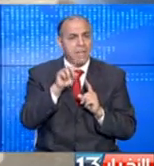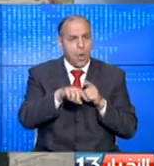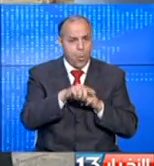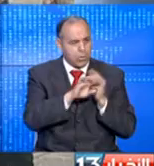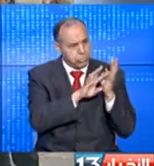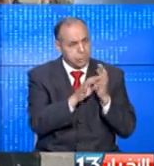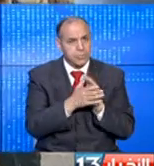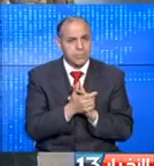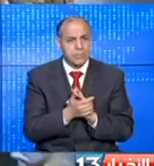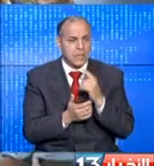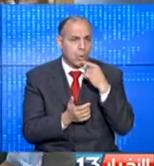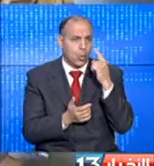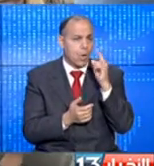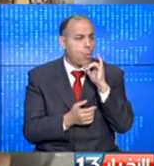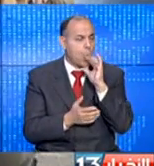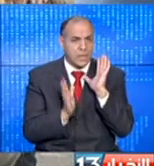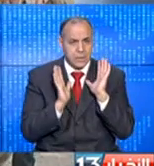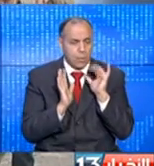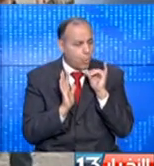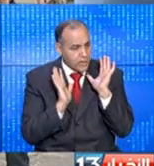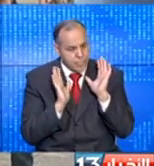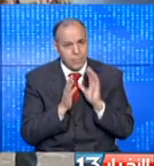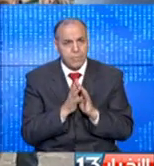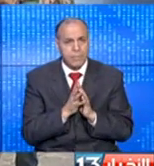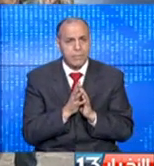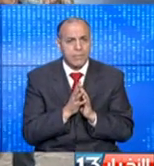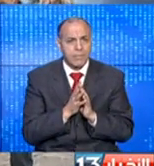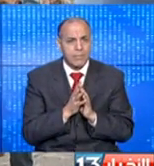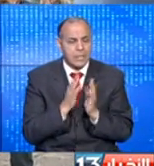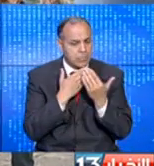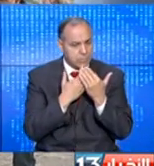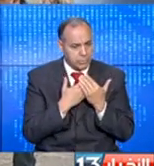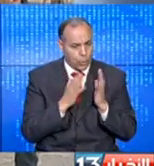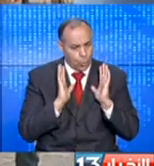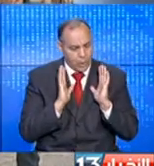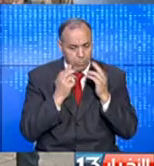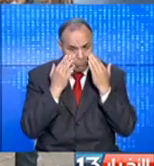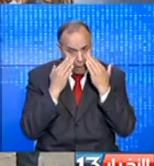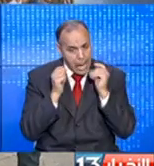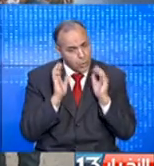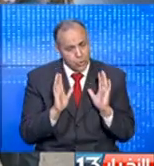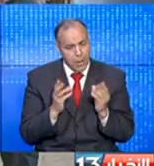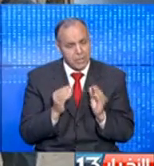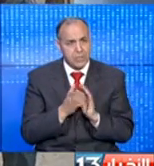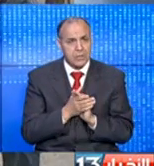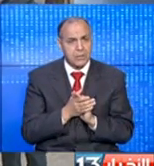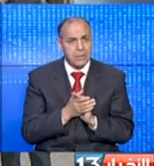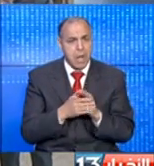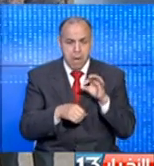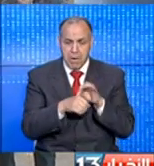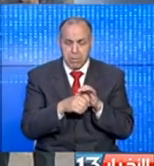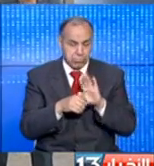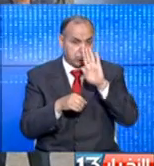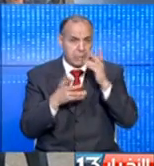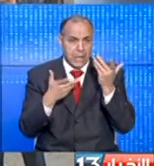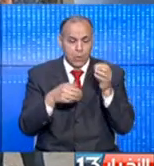الذروة. والله انا وحدي معلوماتي وحدي، لخاطر تو الواحد ماذا بيه ديما يرد باله من برشا حاجات، هذه الامراض ما تعرفش عليها، مش